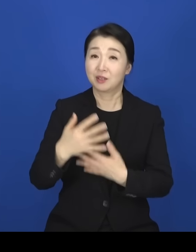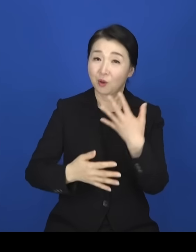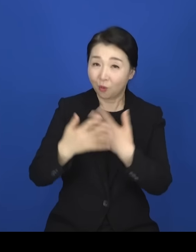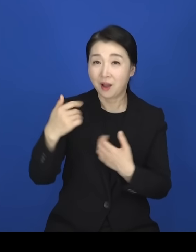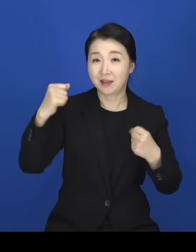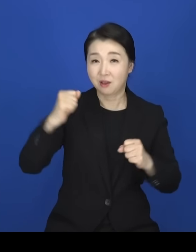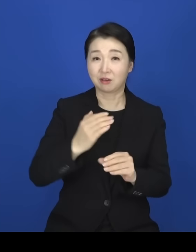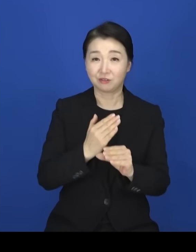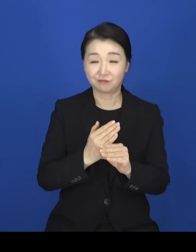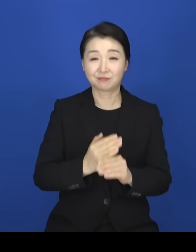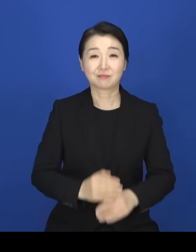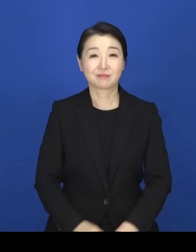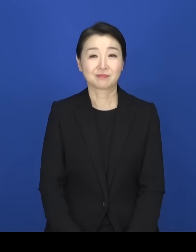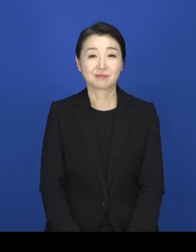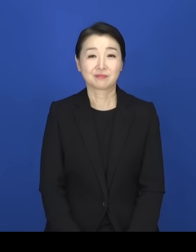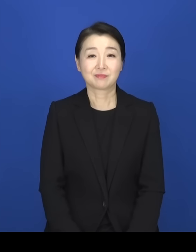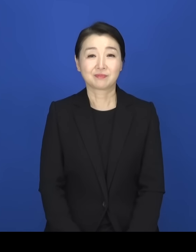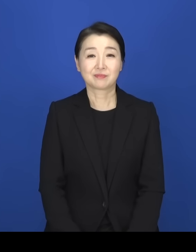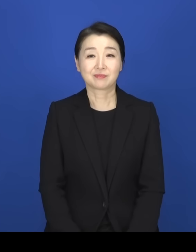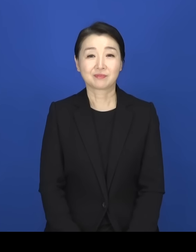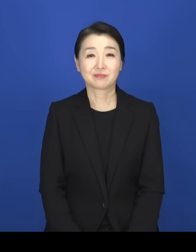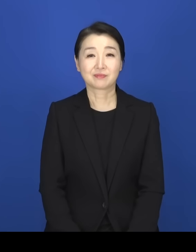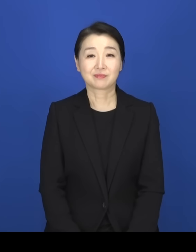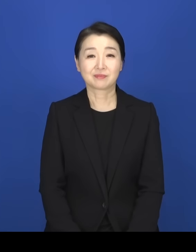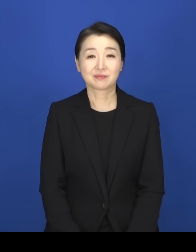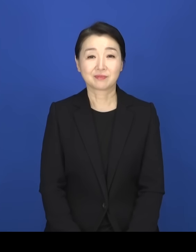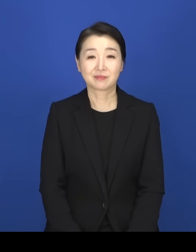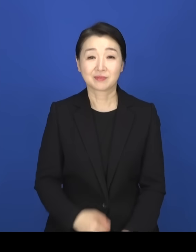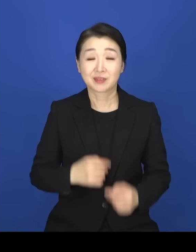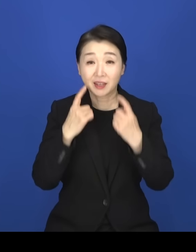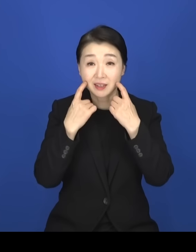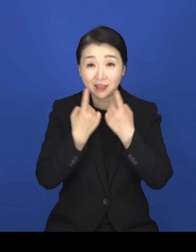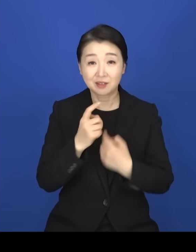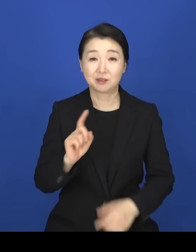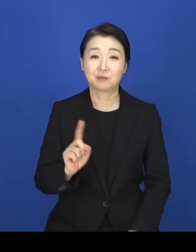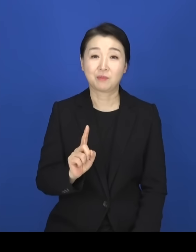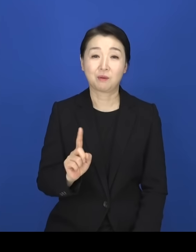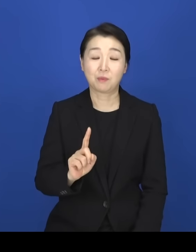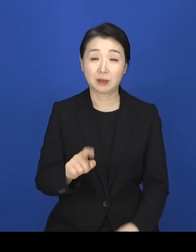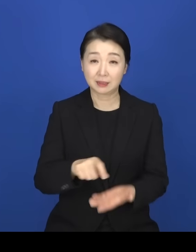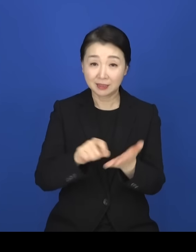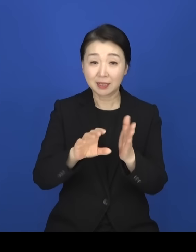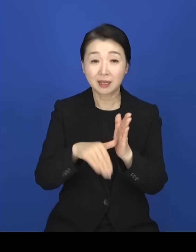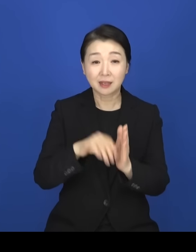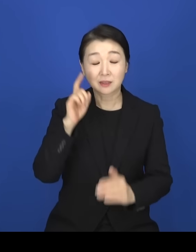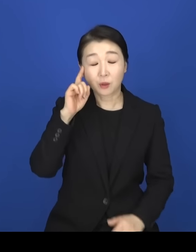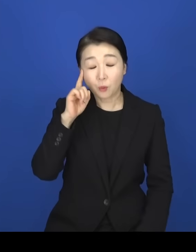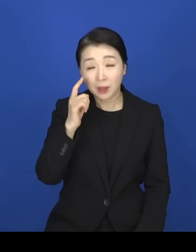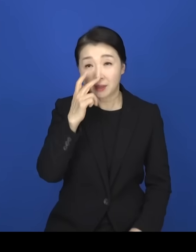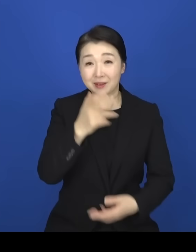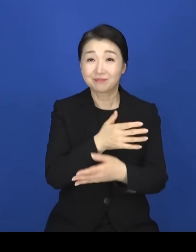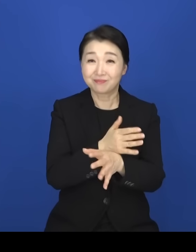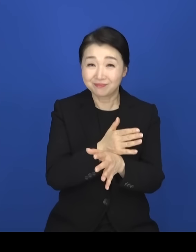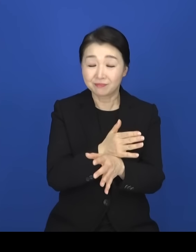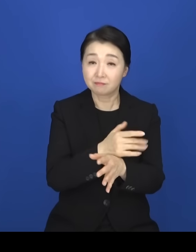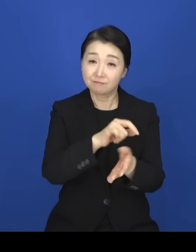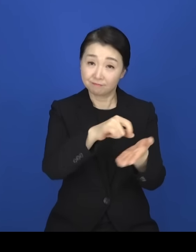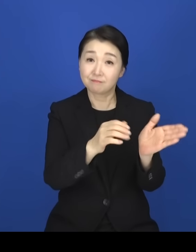많이 하고 있었고, 네네. 저는 이제 제 개인적인 얘기지만 어디 가서 사인을 할 때 희극 배우라는 말을 많이